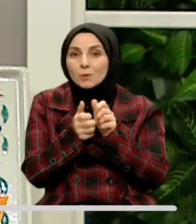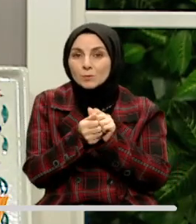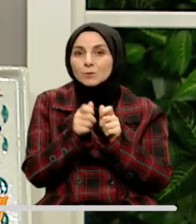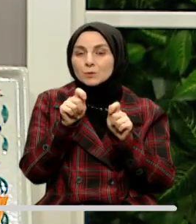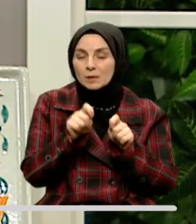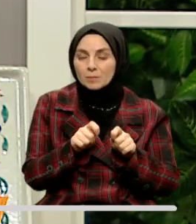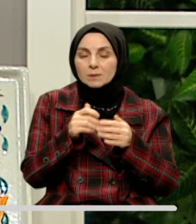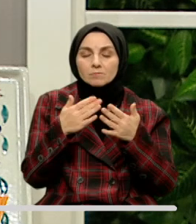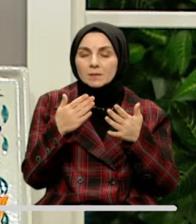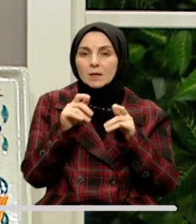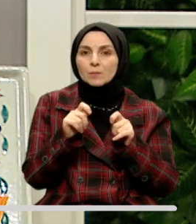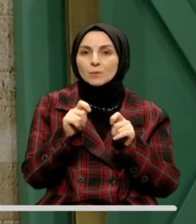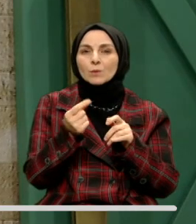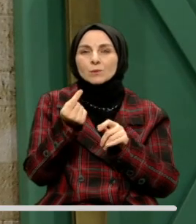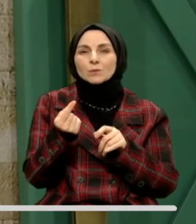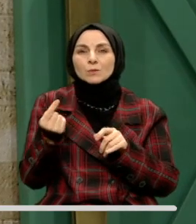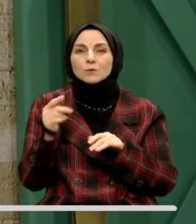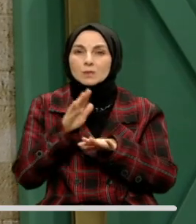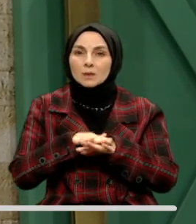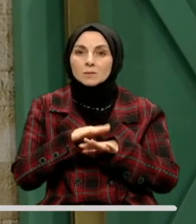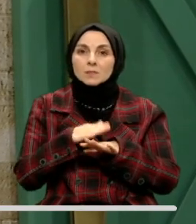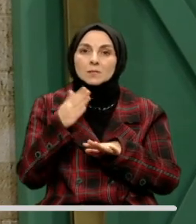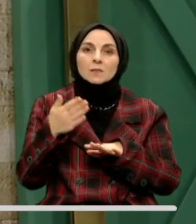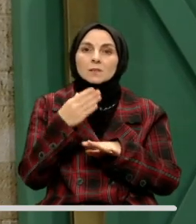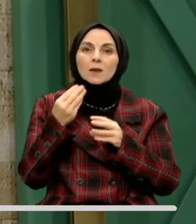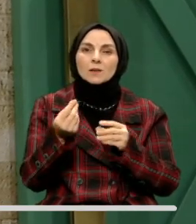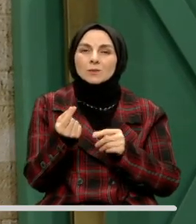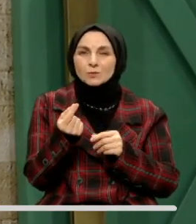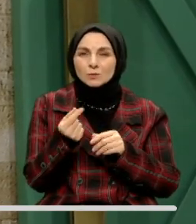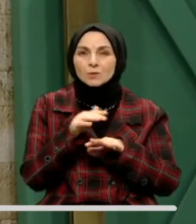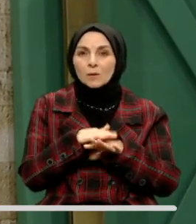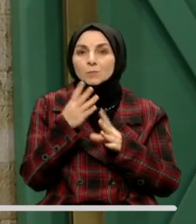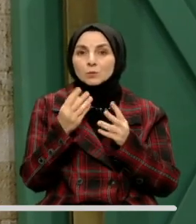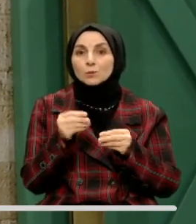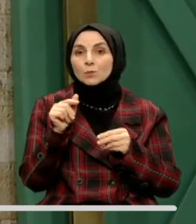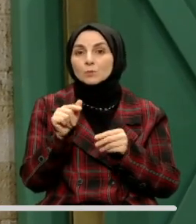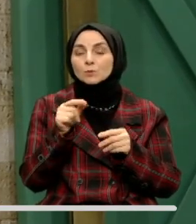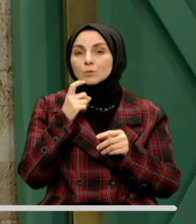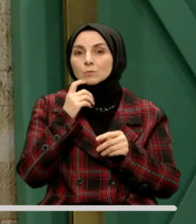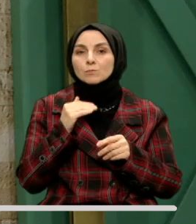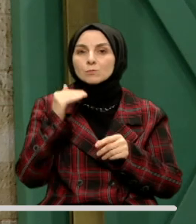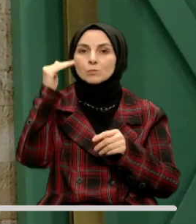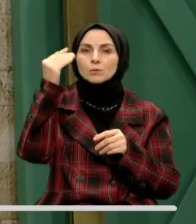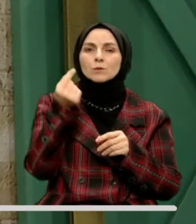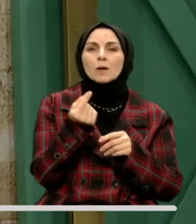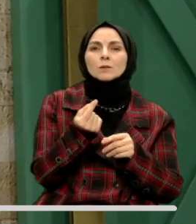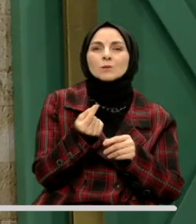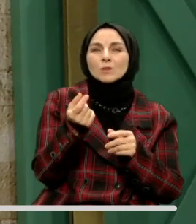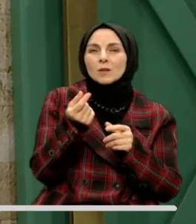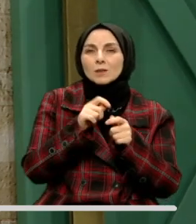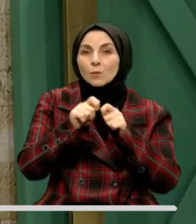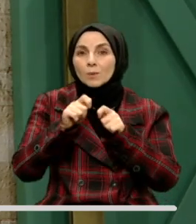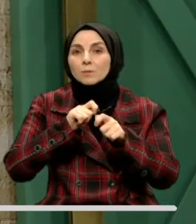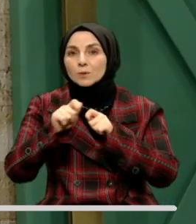buruşturdukça daha da küçük objeyi buruşturmuş oluyor. Hadi bunu büyükten küçüğe koparıp buruşturuyoruz